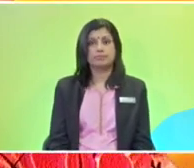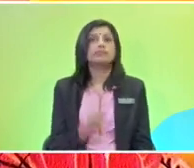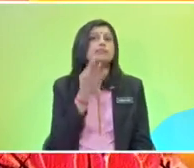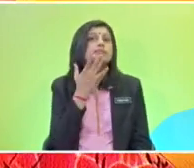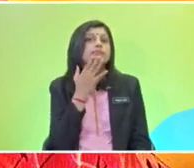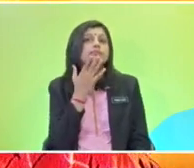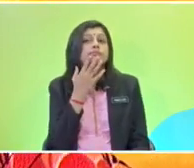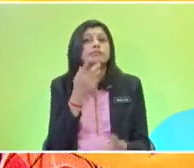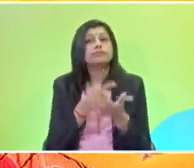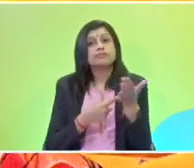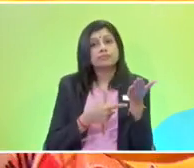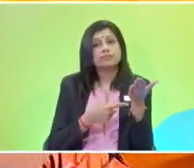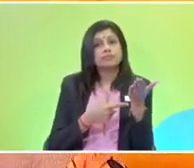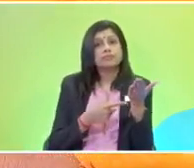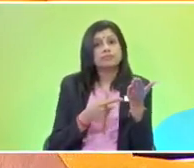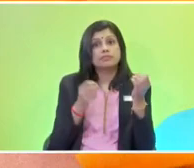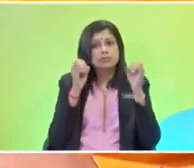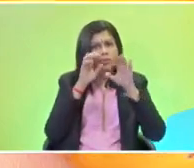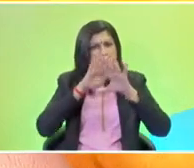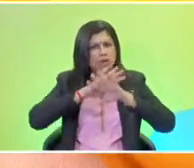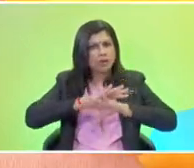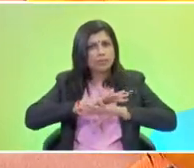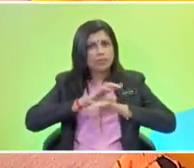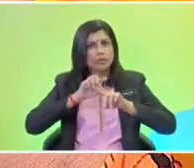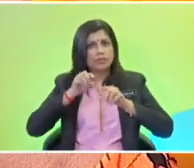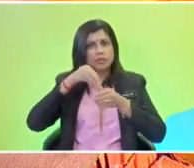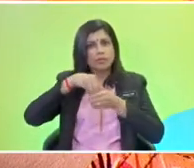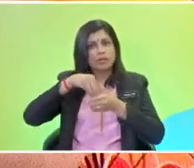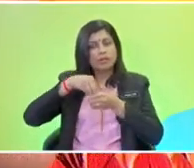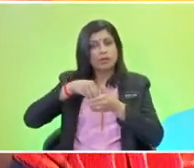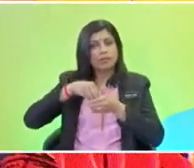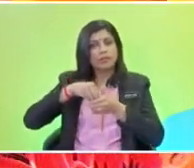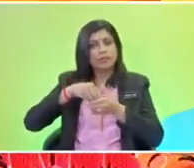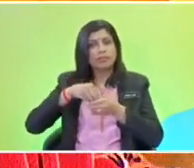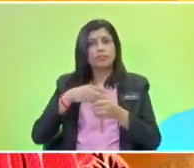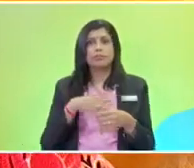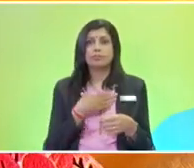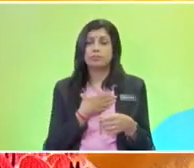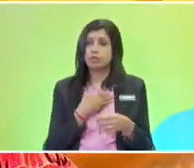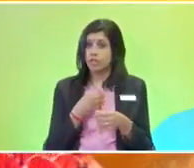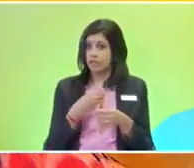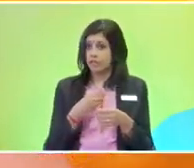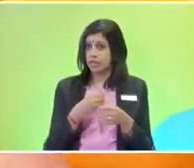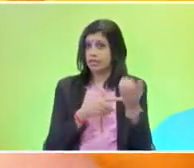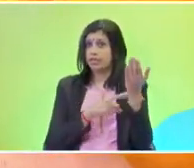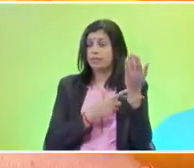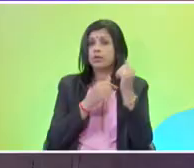Warnanya gelap, dalamnya putih bersih. Mula apa? Dengan huruf M.